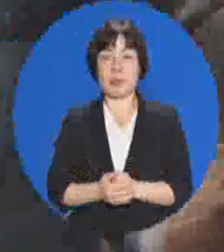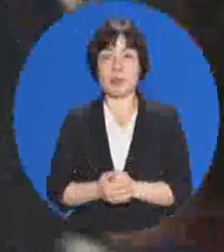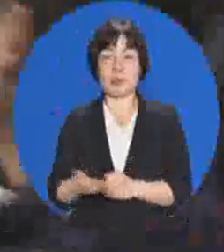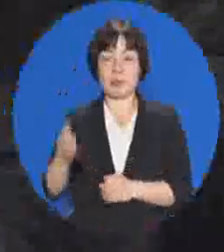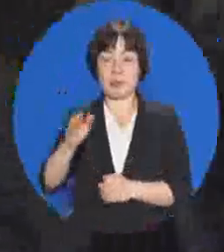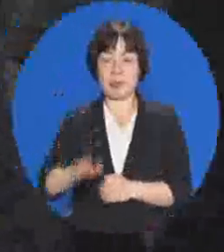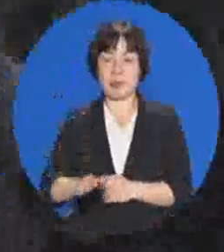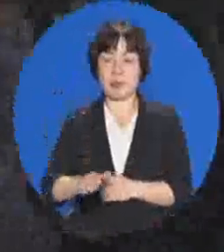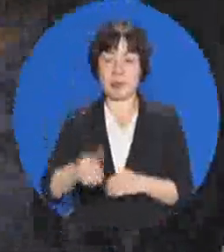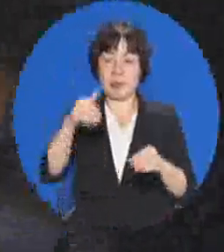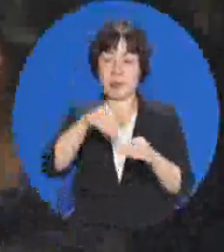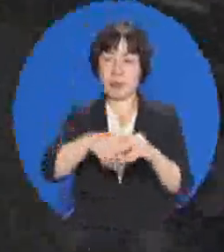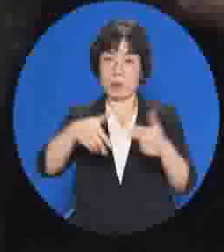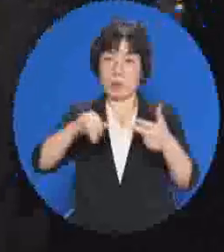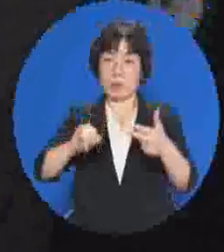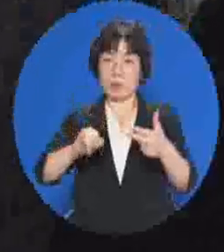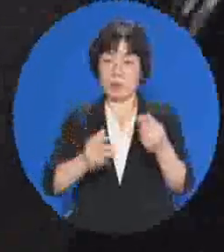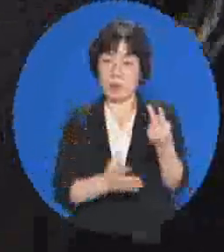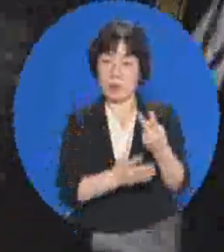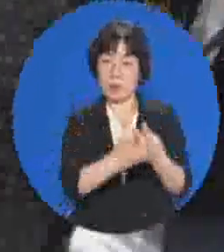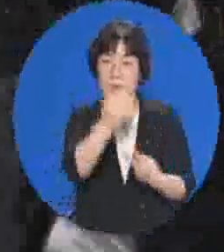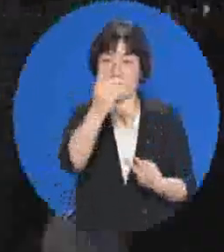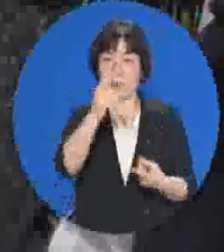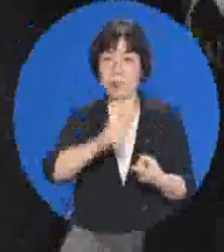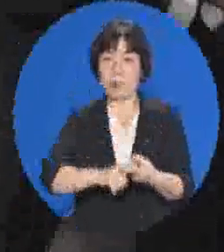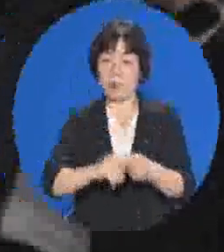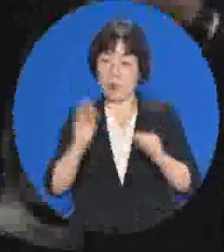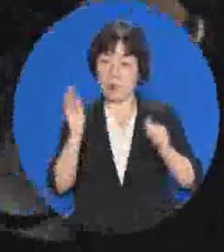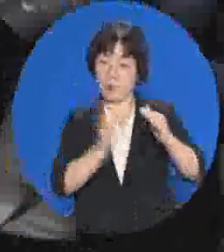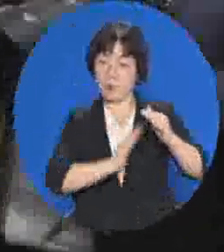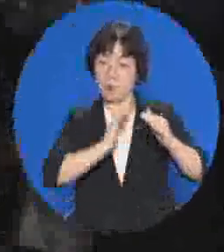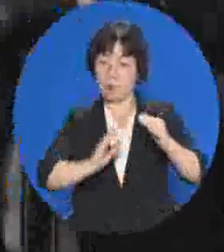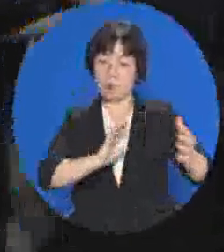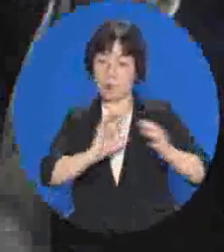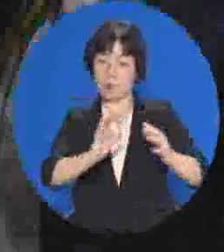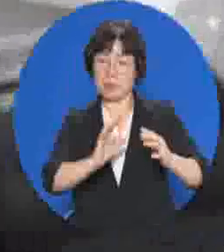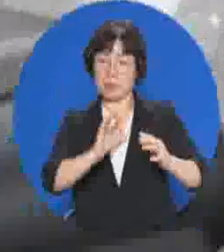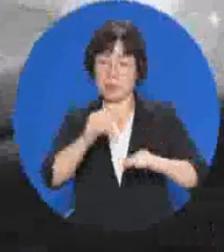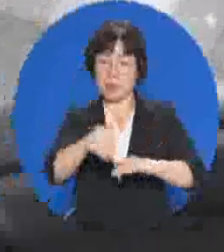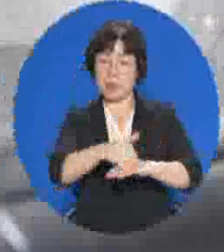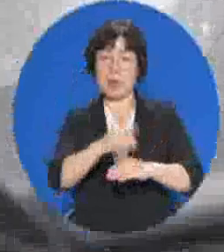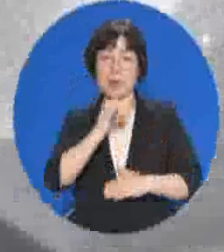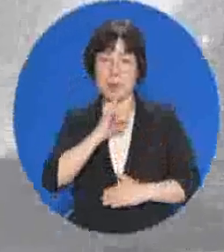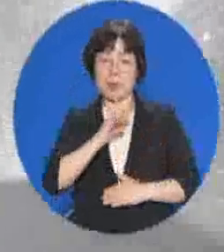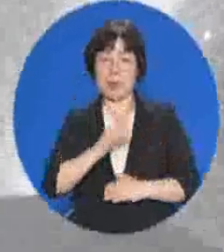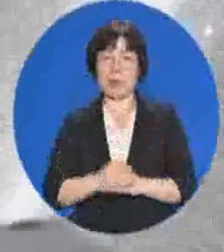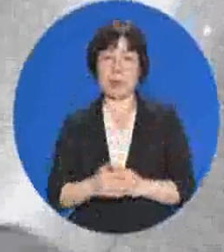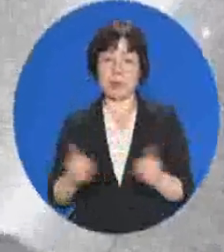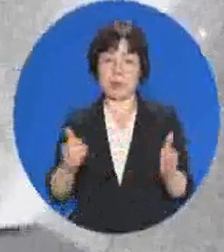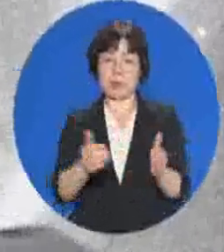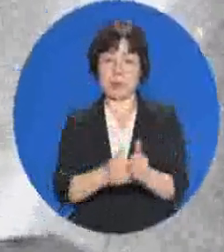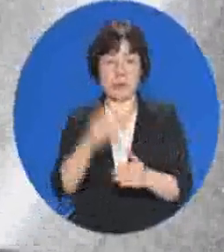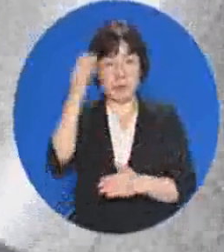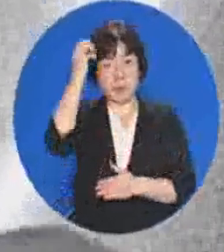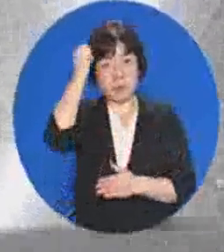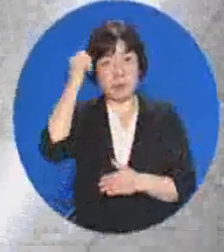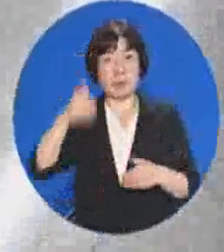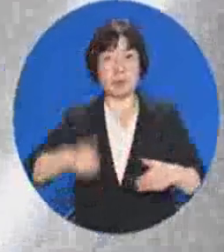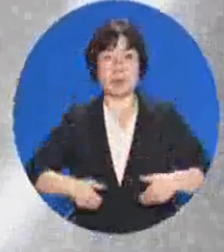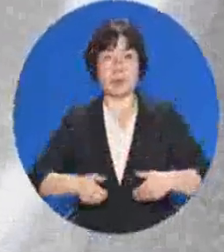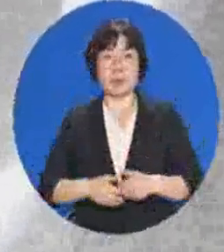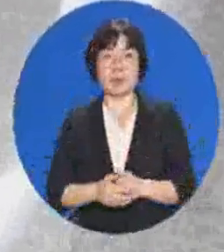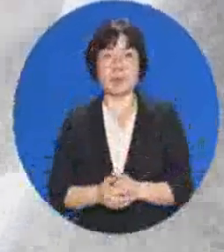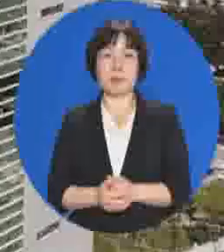그러면서도 민선 7기에서는 통합 논의가 공론화를 위한 밑그림을 그리는 단계에 그칠 수밖에 없는 상황임을 감안해야 한다고